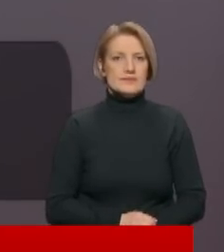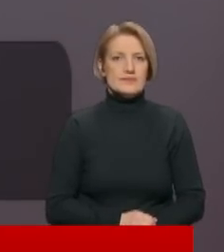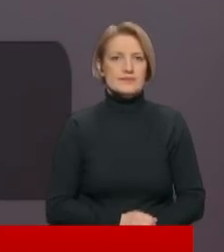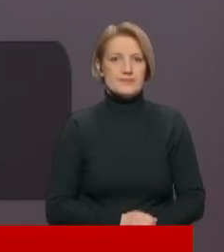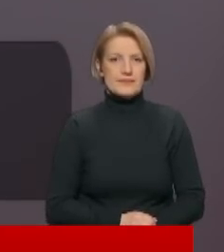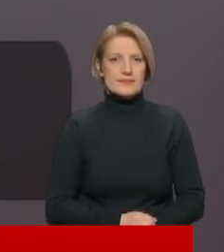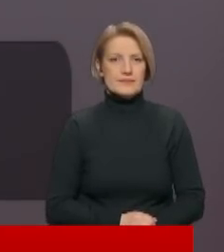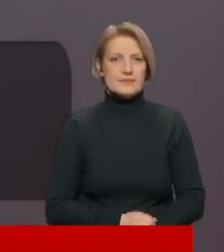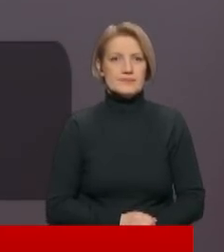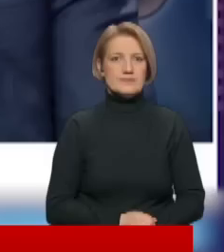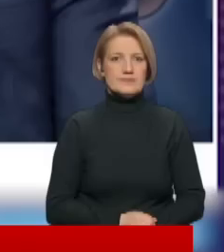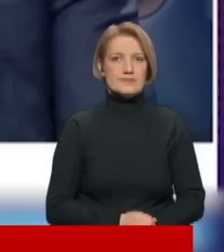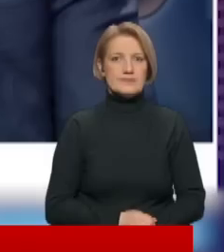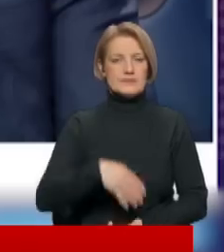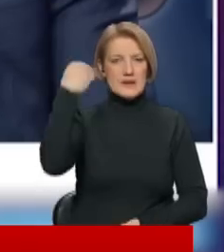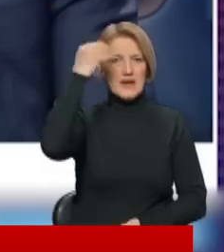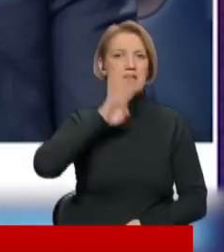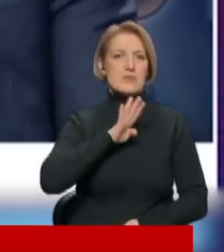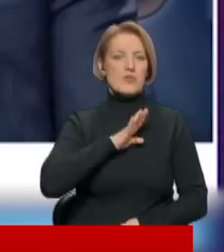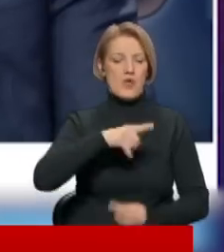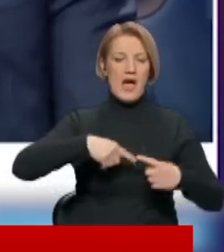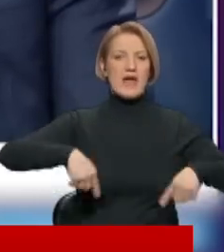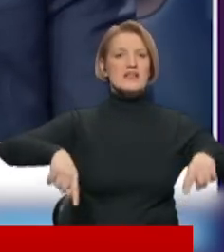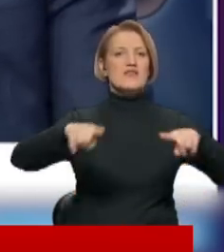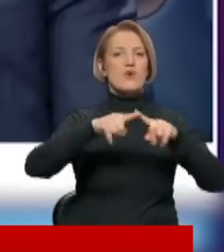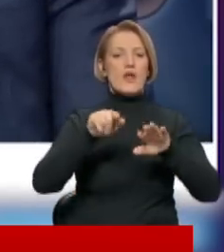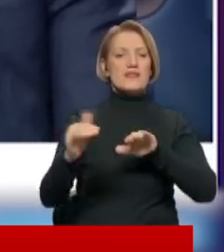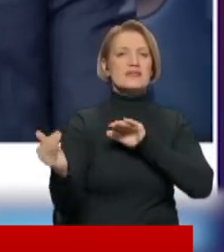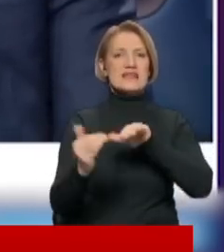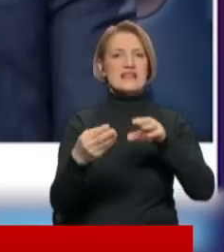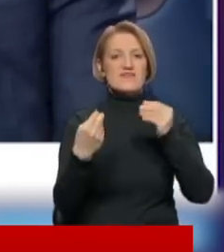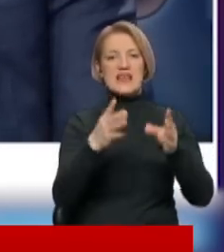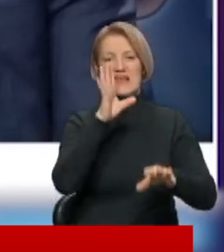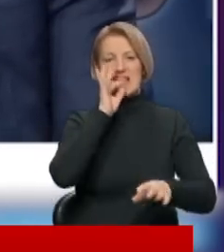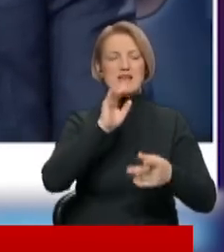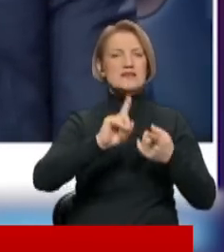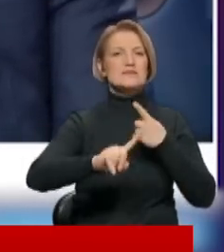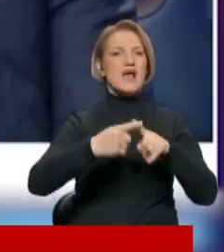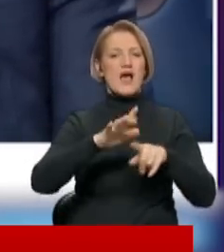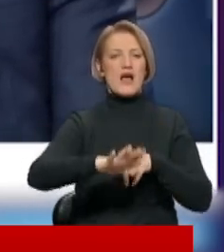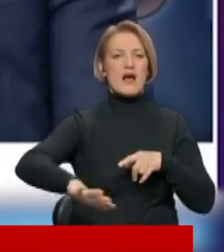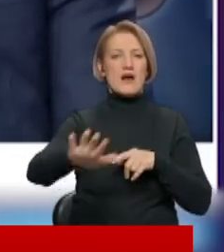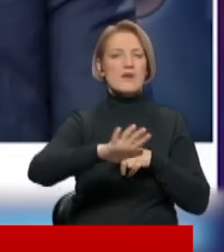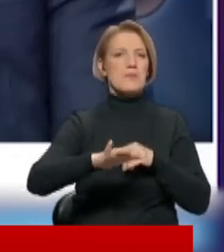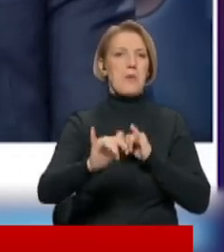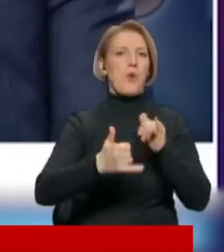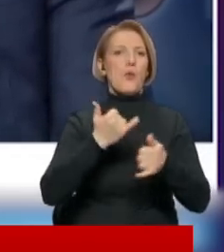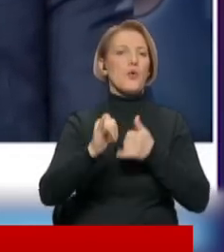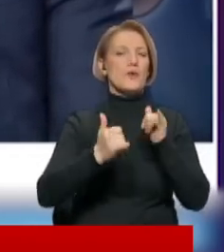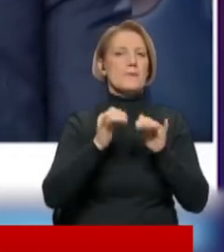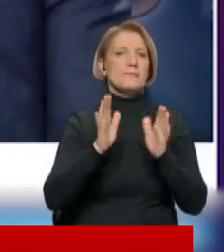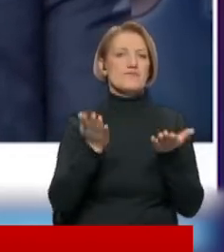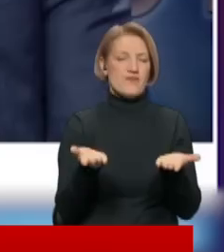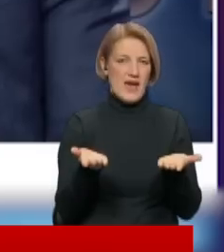irad esiyle İmamoğlu ve etrafında ona destek veren kimi siyasiler mağduru oynamayı